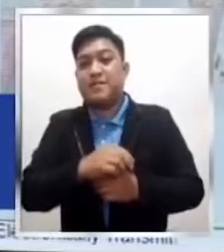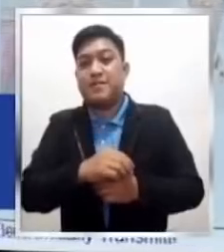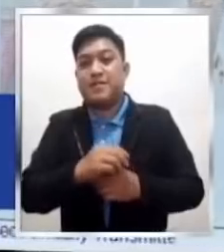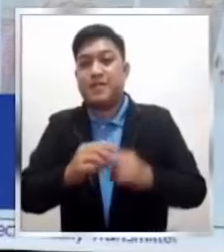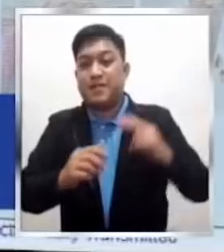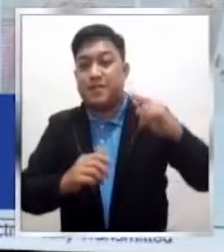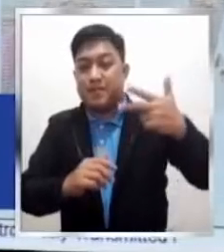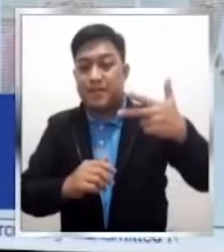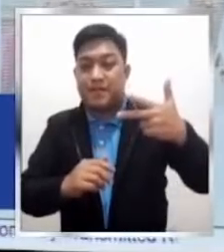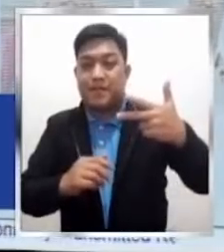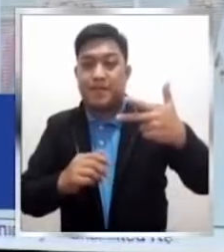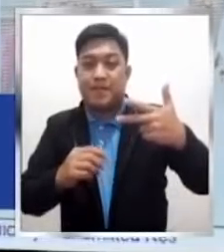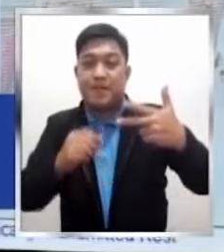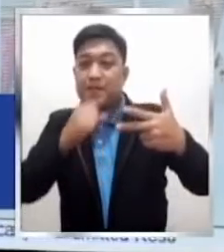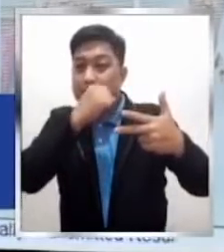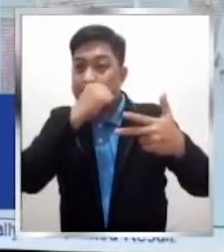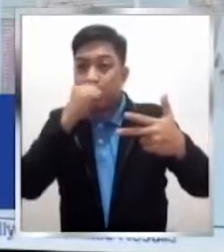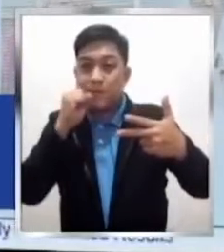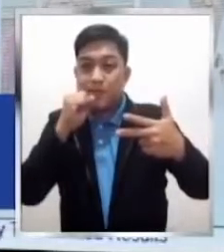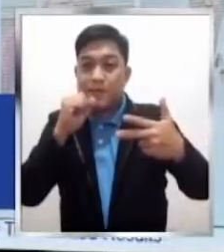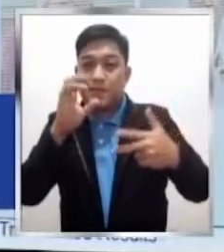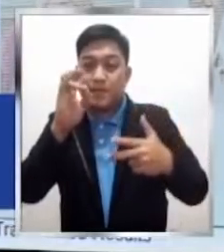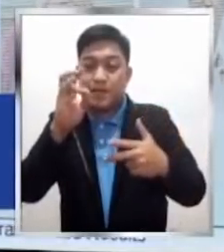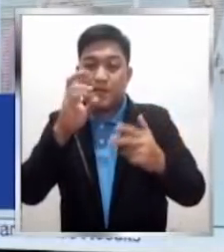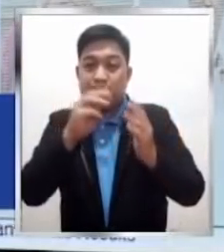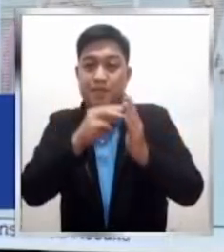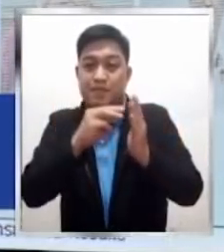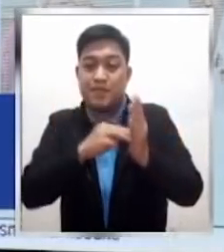8,724,776. Vicente Soto na may